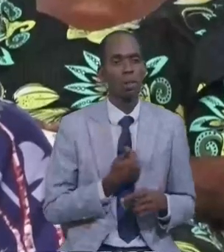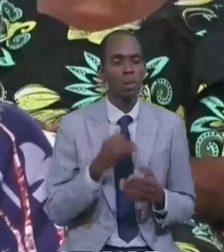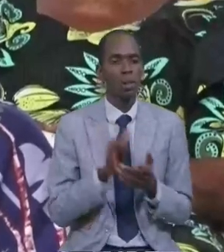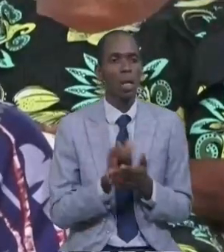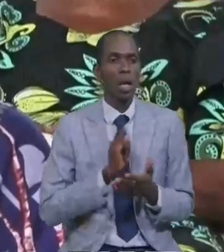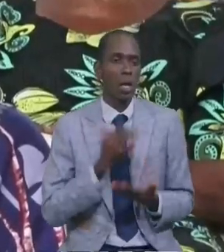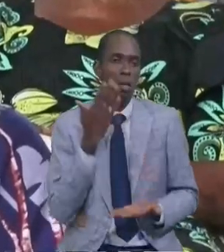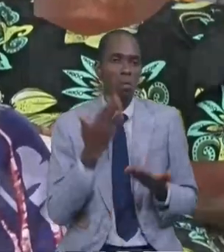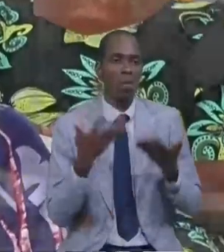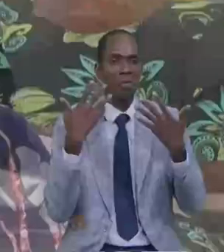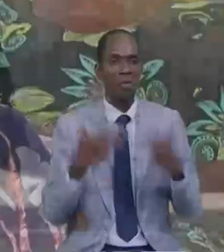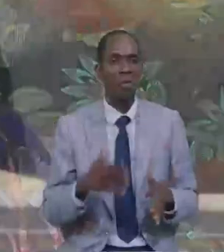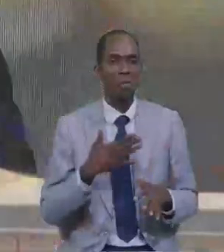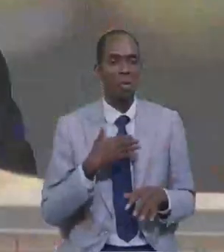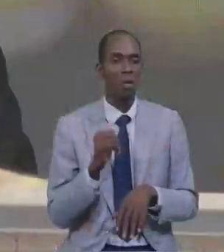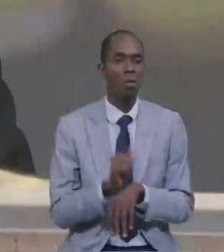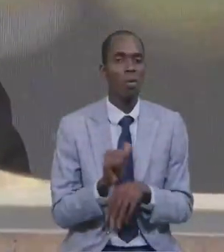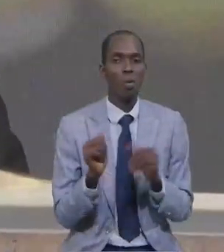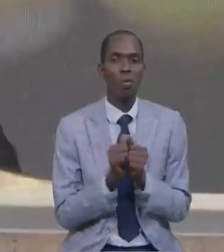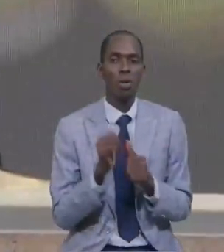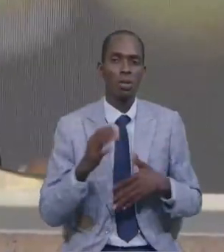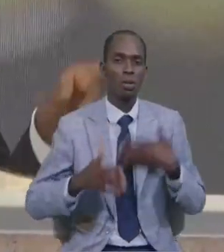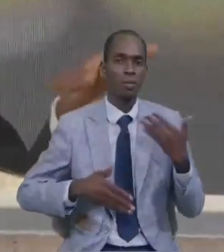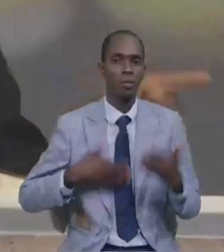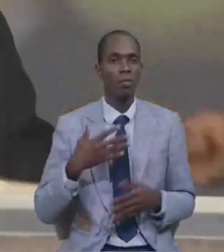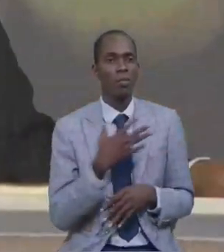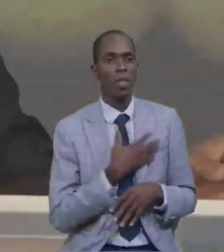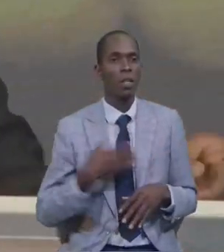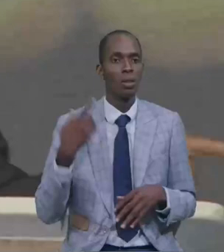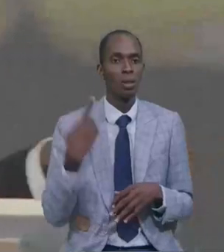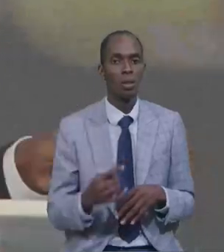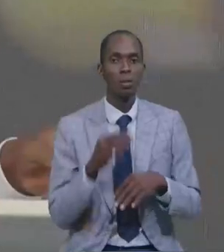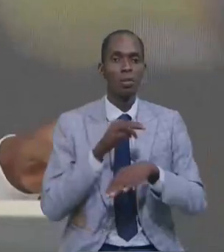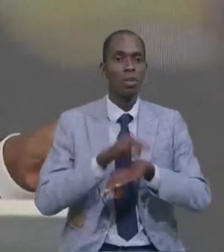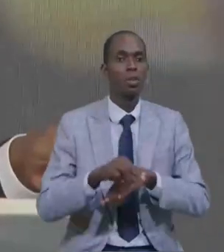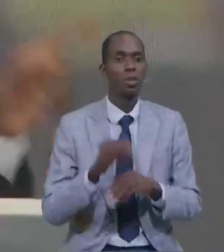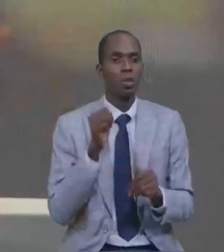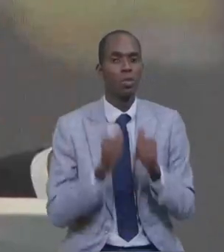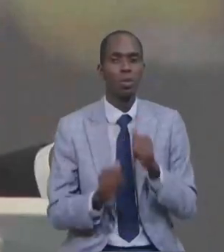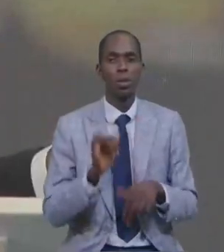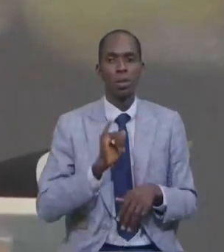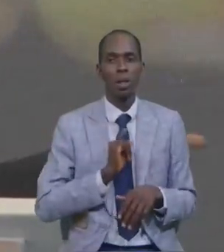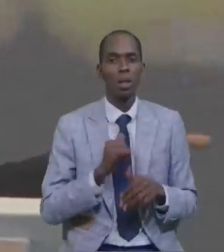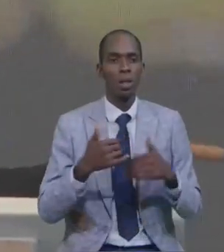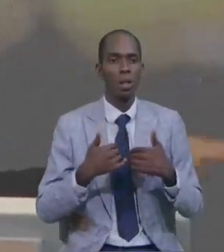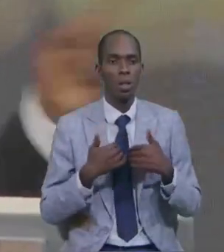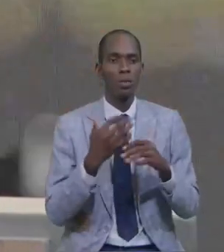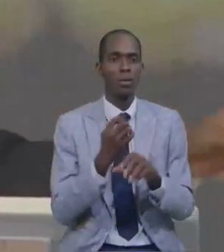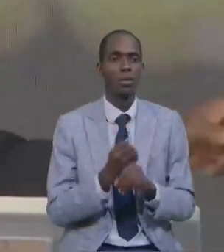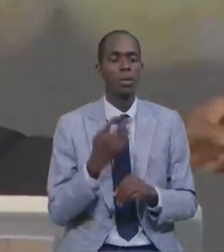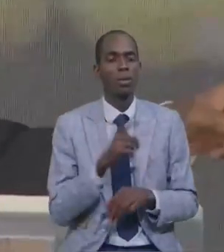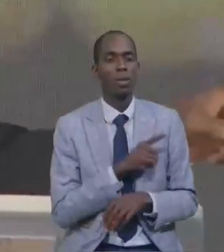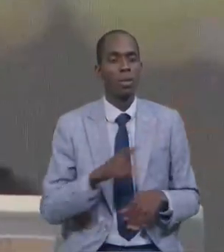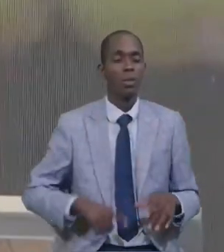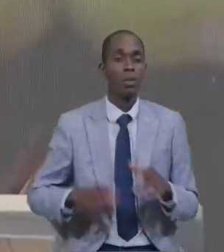reçu du Seigneur Jésus d'annoncer la bonne nouvelle, de prêcher,